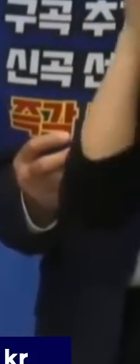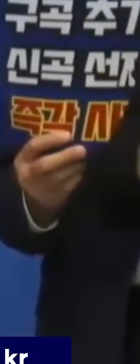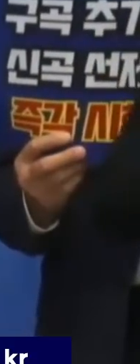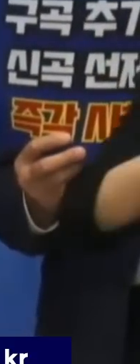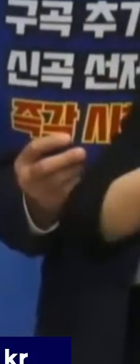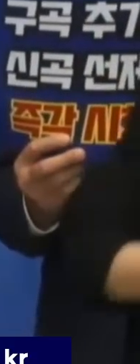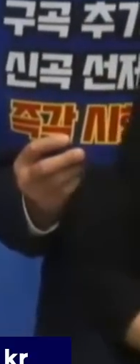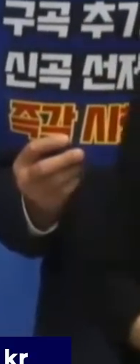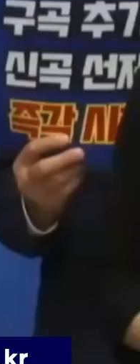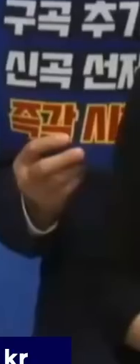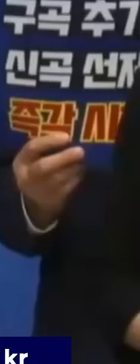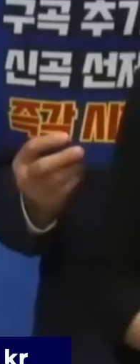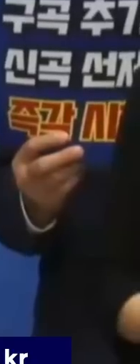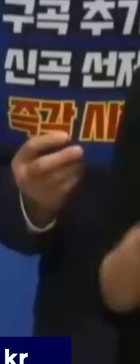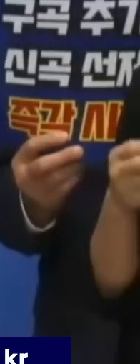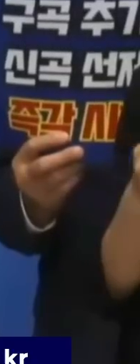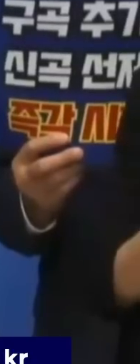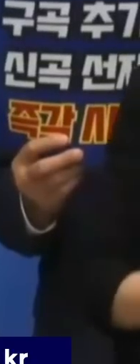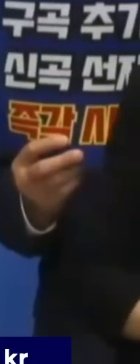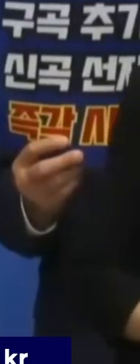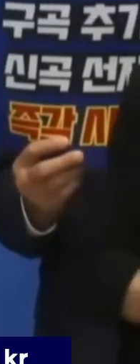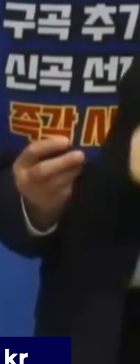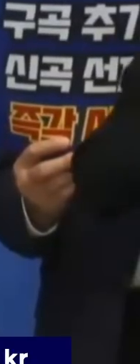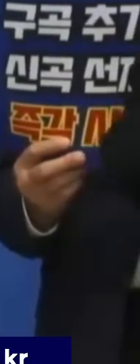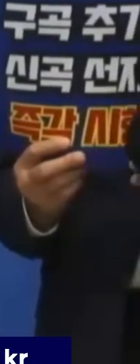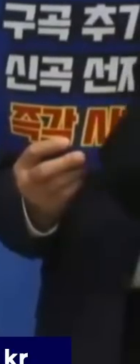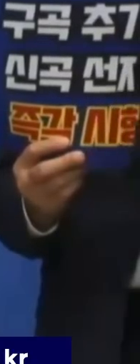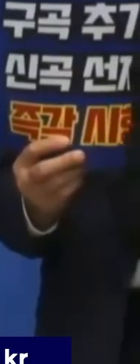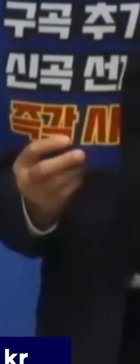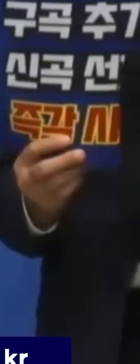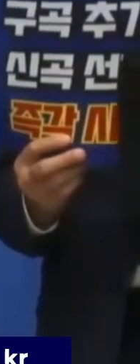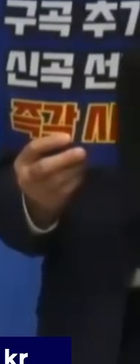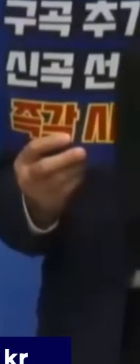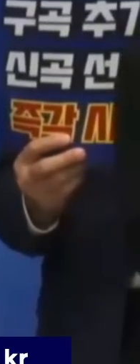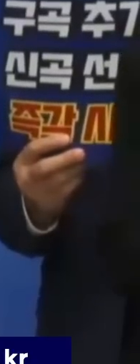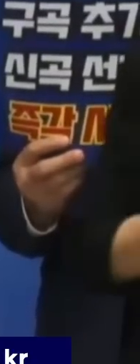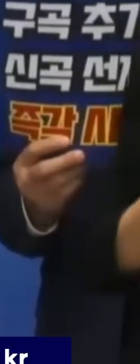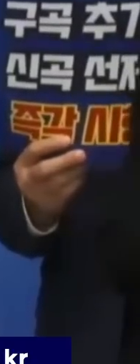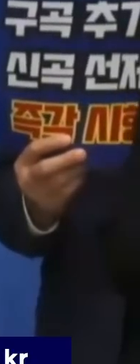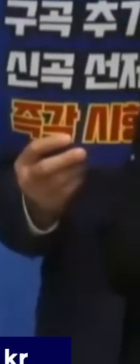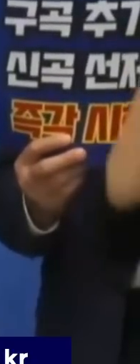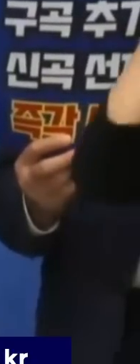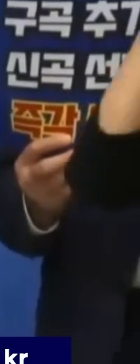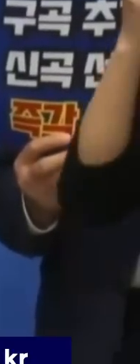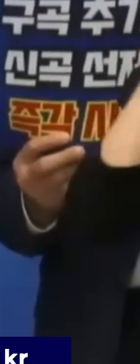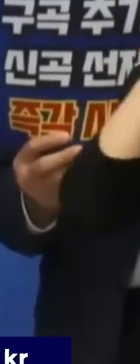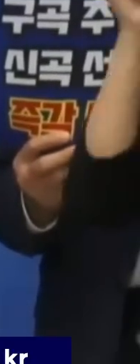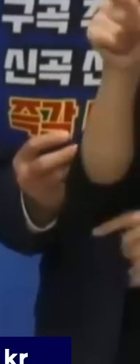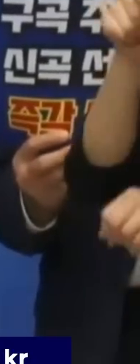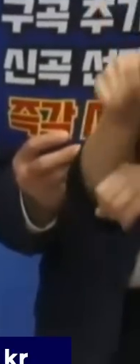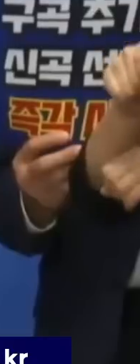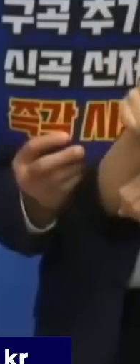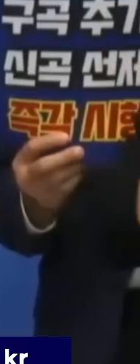또 필요하다면 현장의 농민단체 등과 함께 용산 대통령실 항의 집회 등 쌀값 정상화를